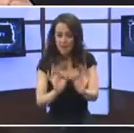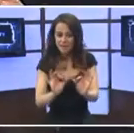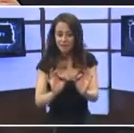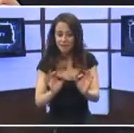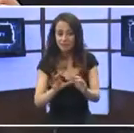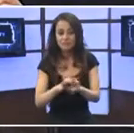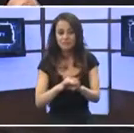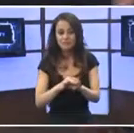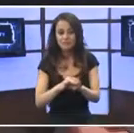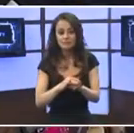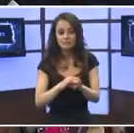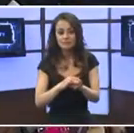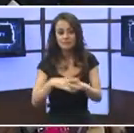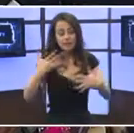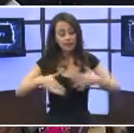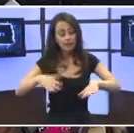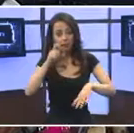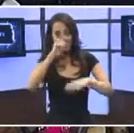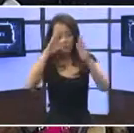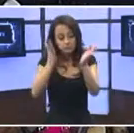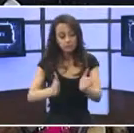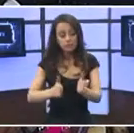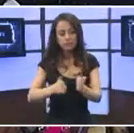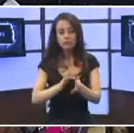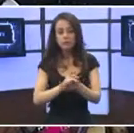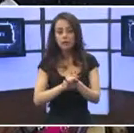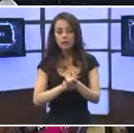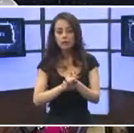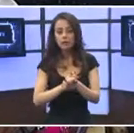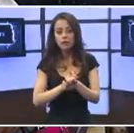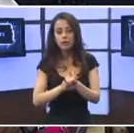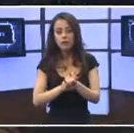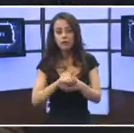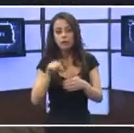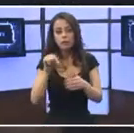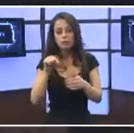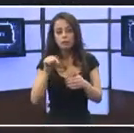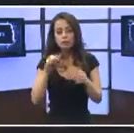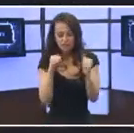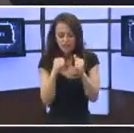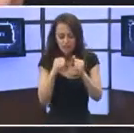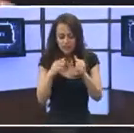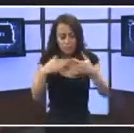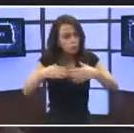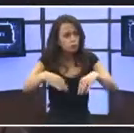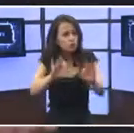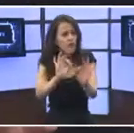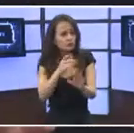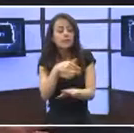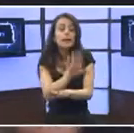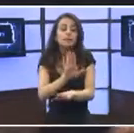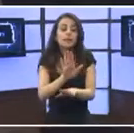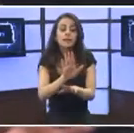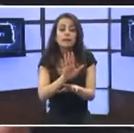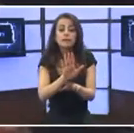Yazarlık atölyesi. Tabii. Engelliler Sarayı'nda. Burada fiziki durumu müsait olmayanlar da orada 1000 metrekare bir de çarşı